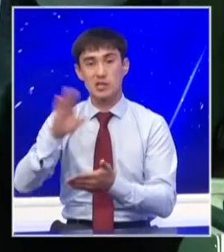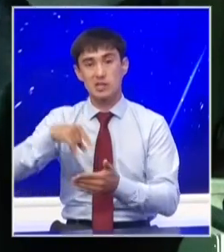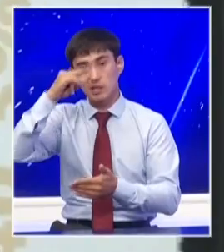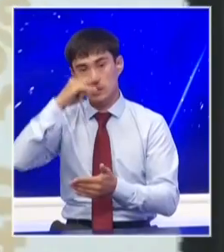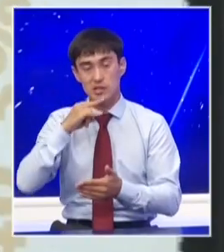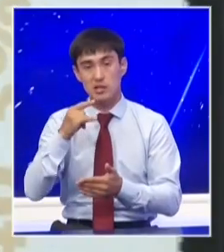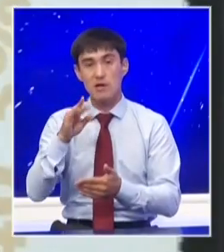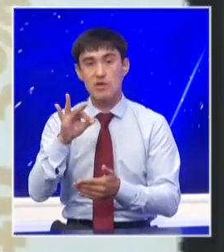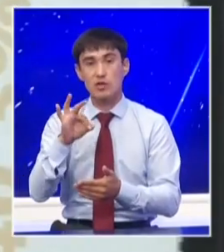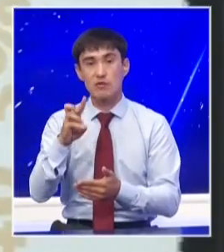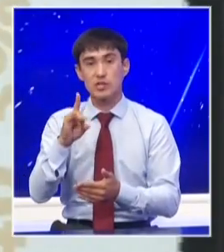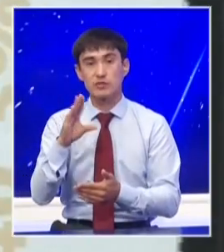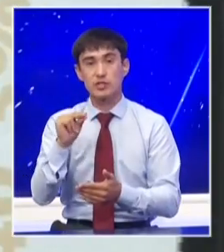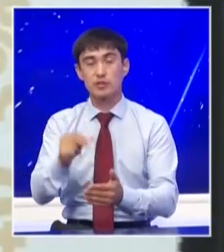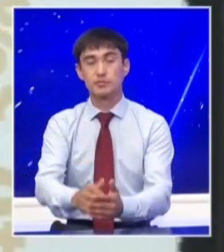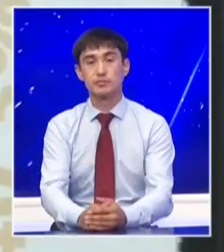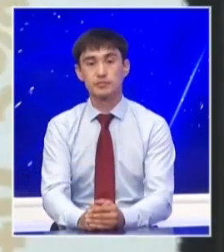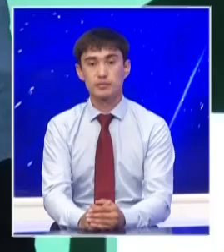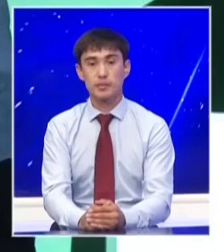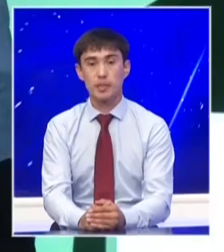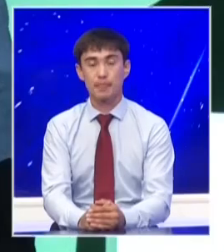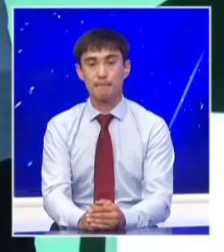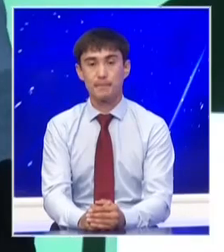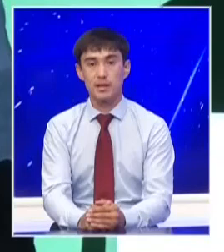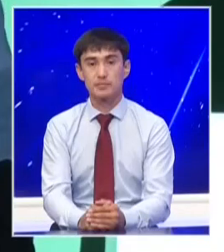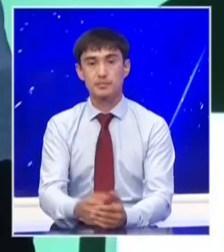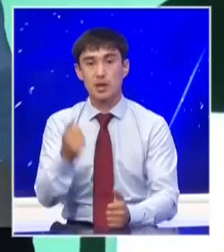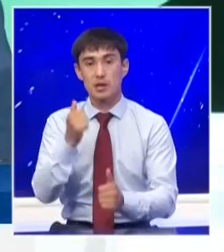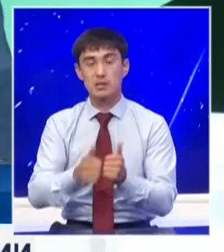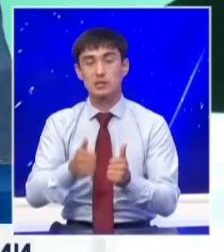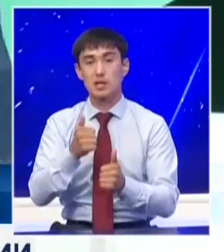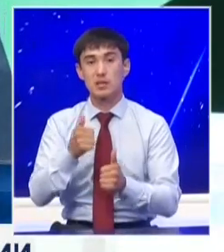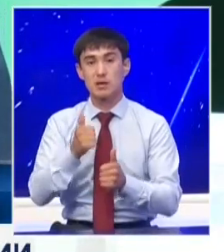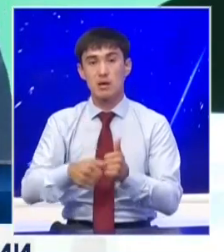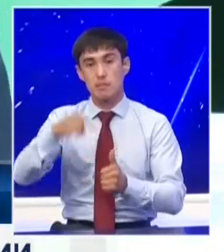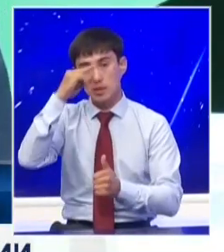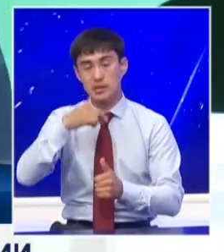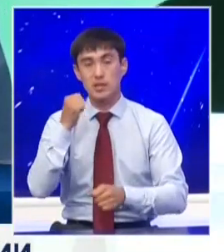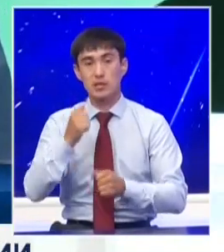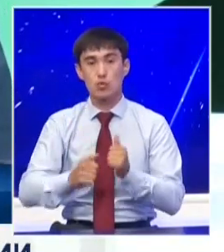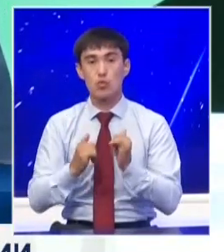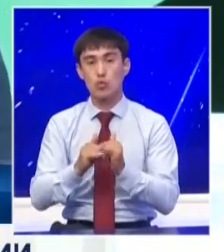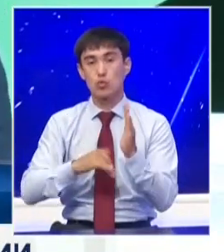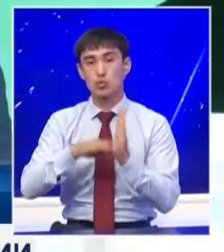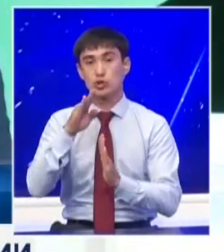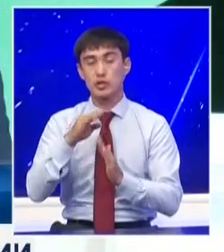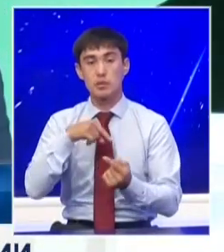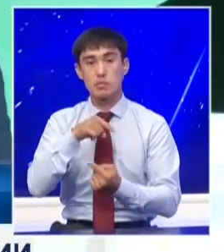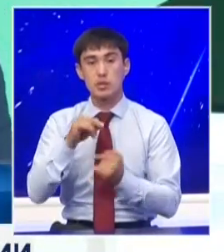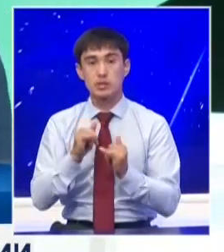Казахстане Виктор Вечлич. Казахстан по постоянному улучшению и бизнес-среды, и